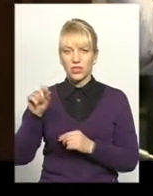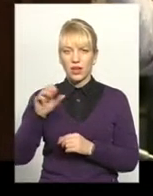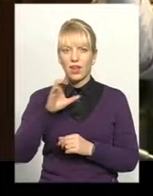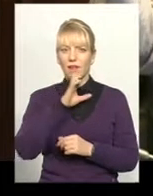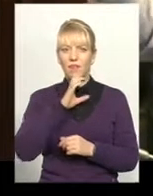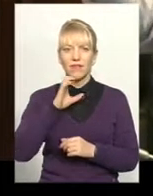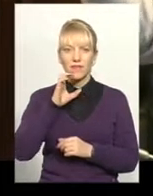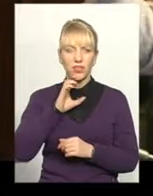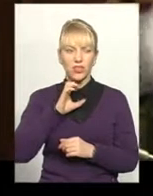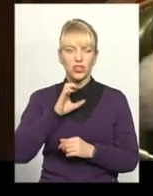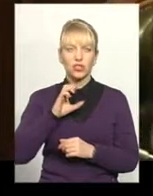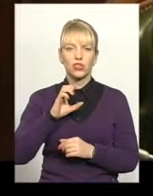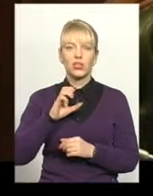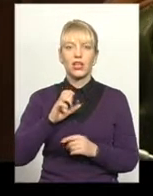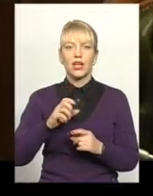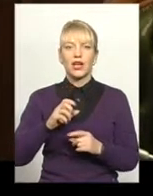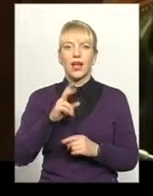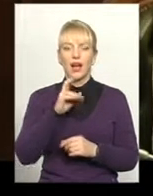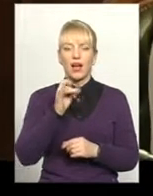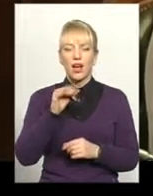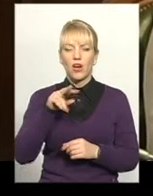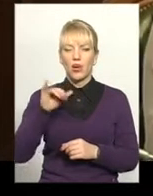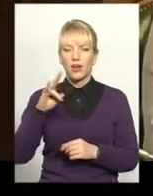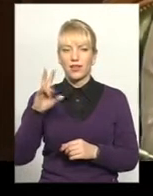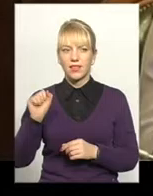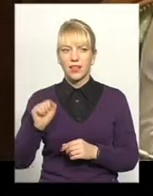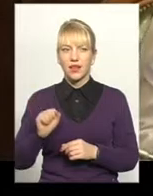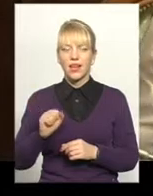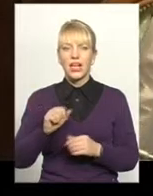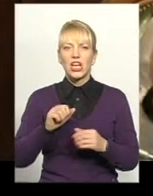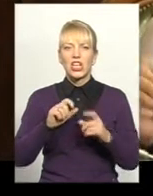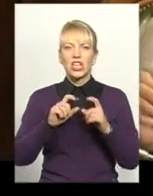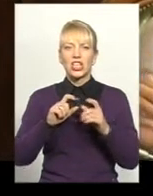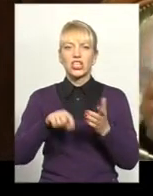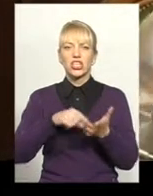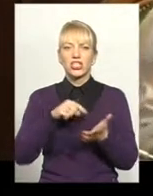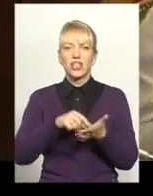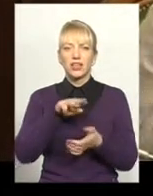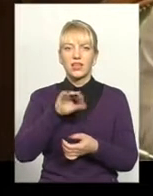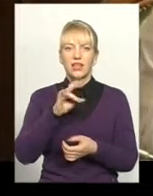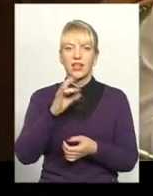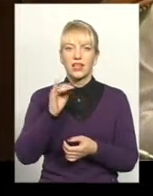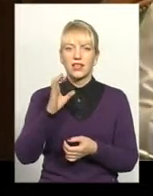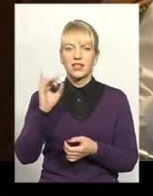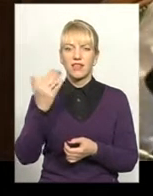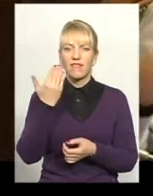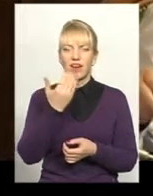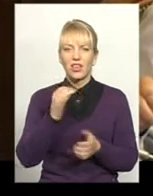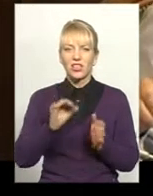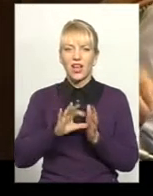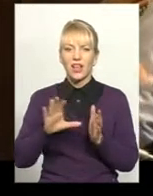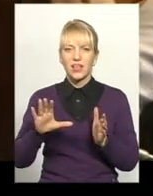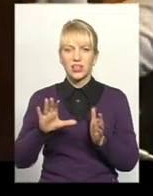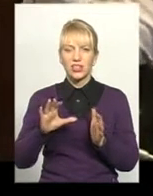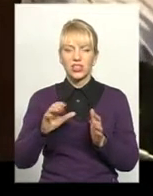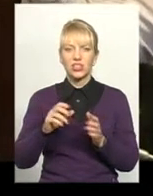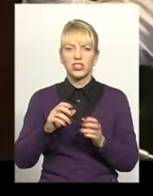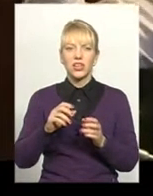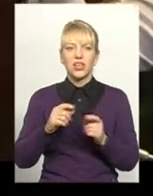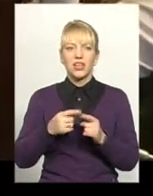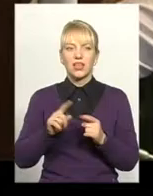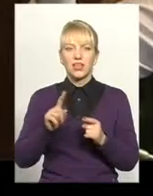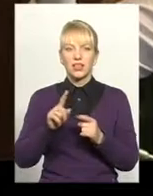втикаюся в це. В штаті Теннесі написано «Ваш енергетичний кооператив, котрий належить його співвласникам». До речі, це гора,